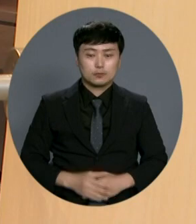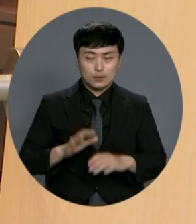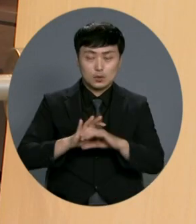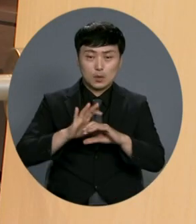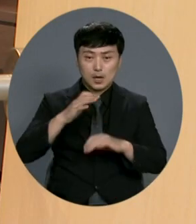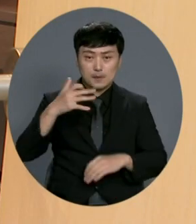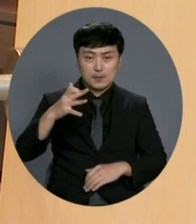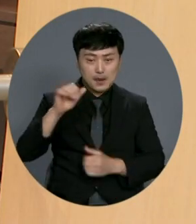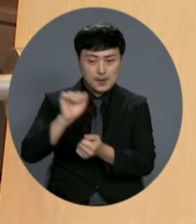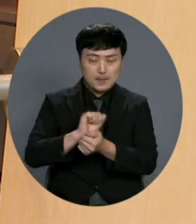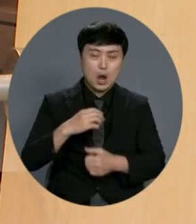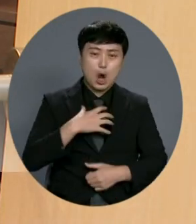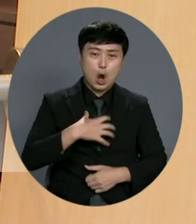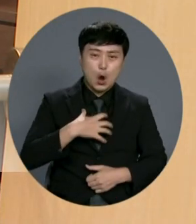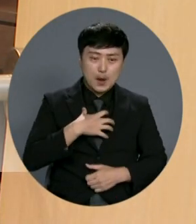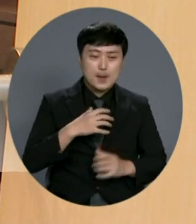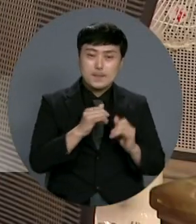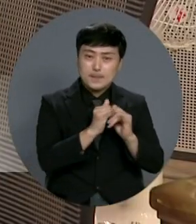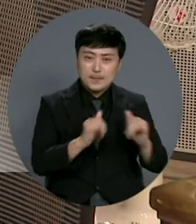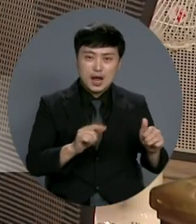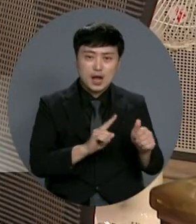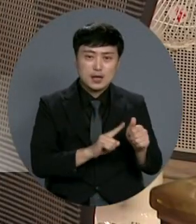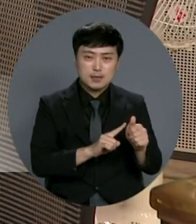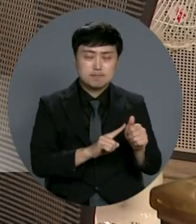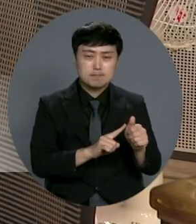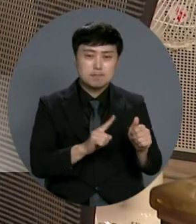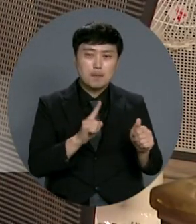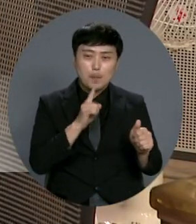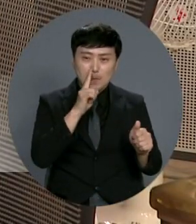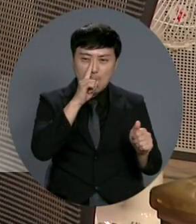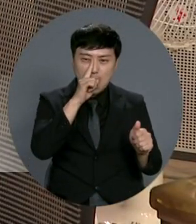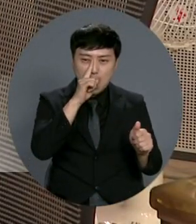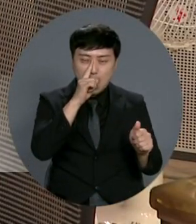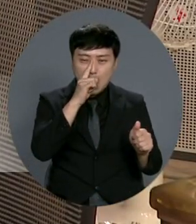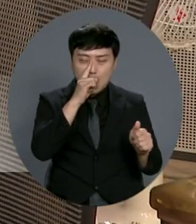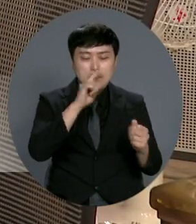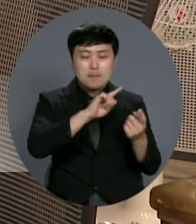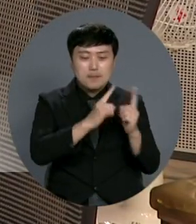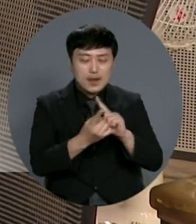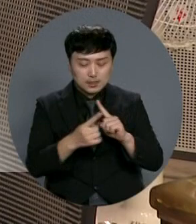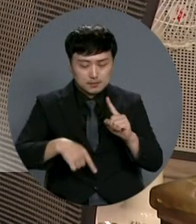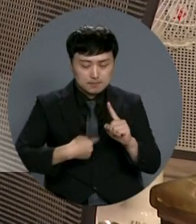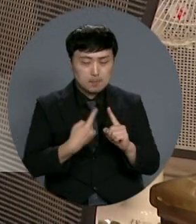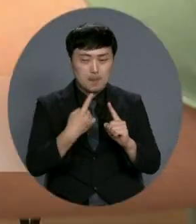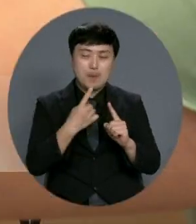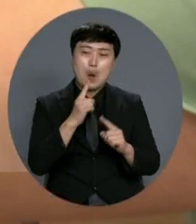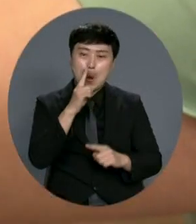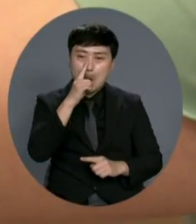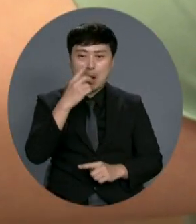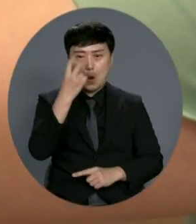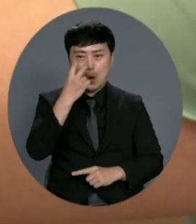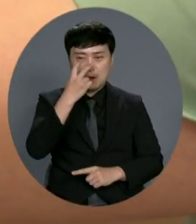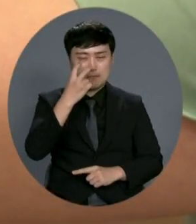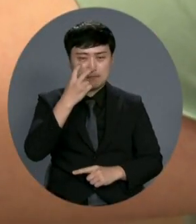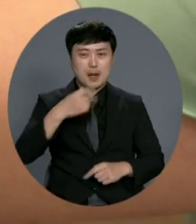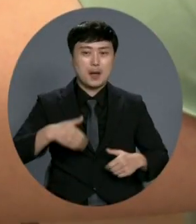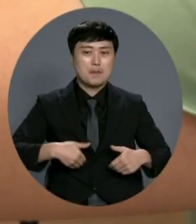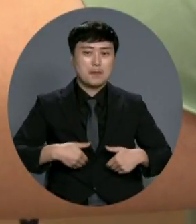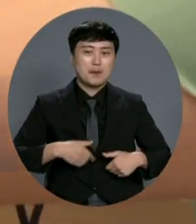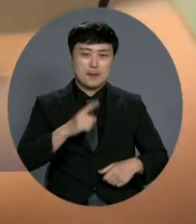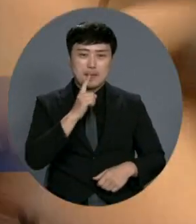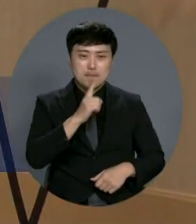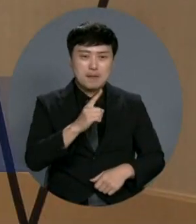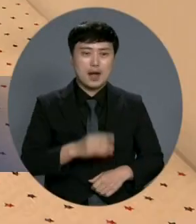코로나19 감염을 걱정하는 환자에게 전문가용 신속 항원 검사 대신 자가진단 키트를 권합니다 비급여로 바뀌었기 때문에